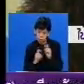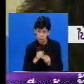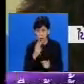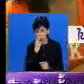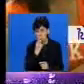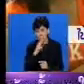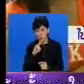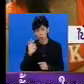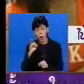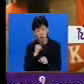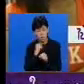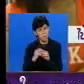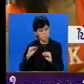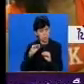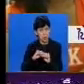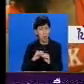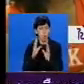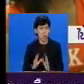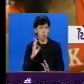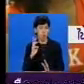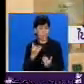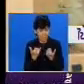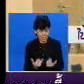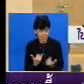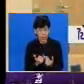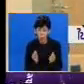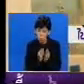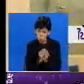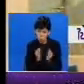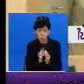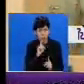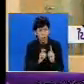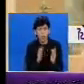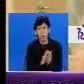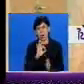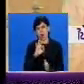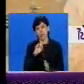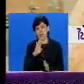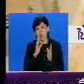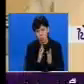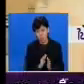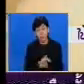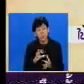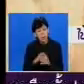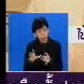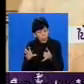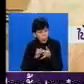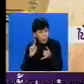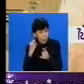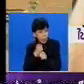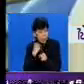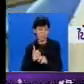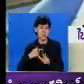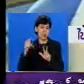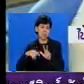ไข้หวัดใหญ่สายพันธุ์ใหม่2009เพิ่มอีก6คนทำให้ตอนนี้ค่ะยอดรวมผู้เสียชีวิตอยู่ที่94คนส่วนผู้ติดเชื้อเพิ่มเกือบ